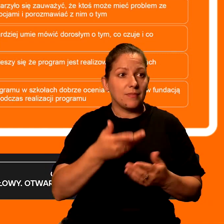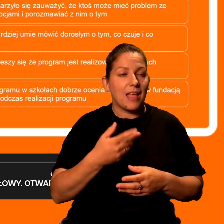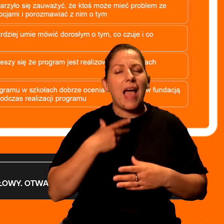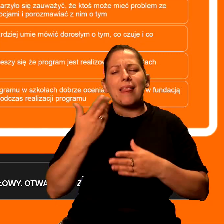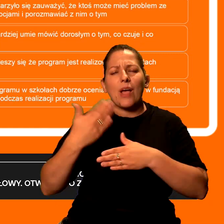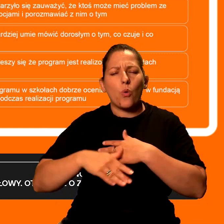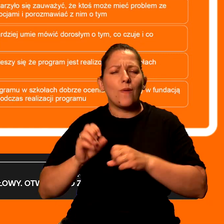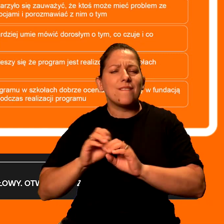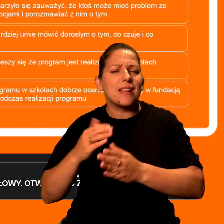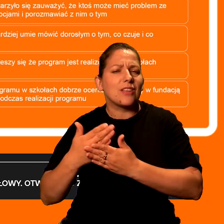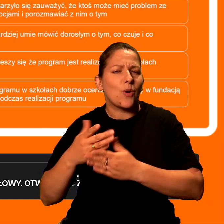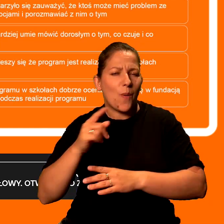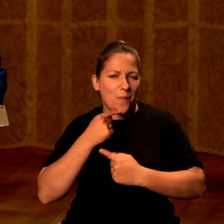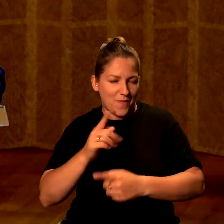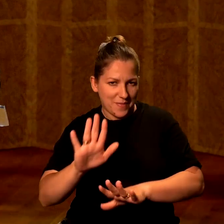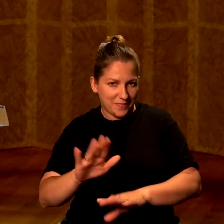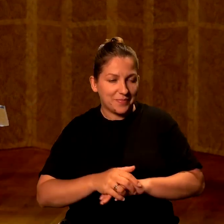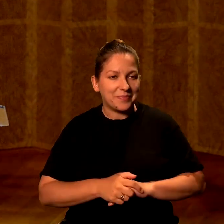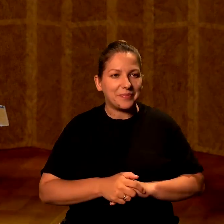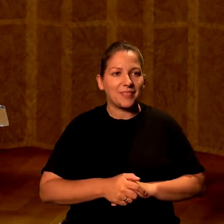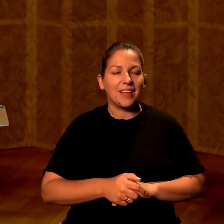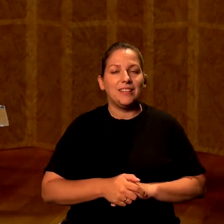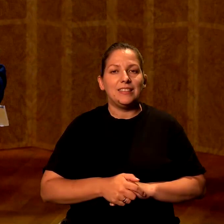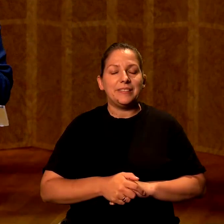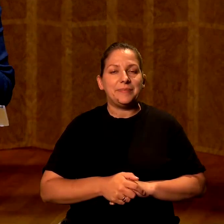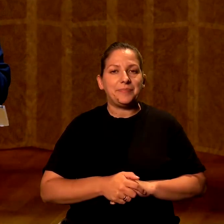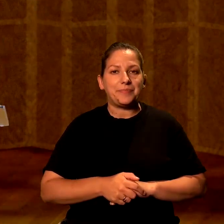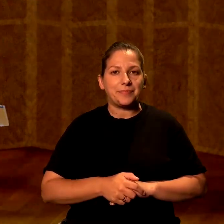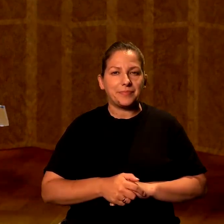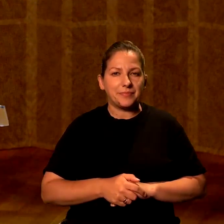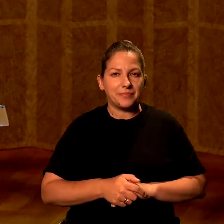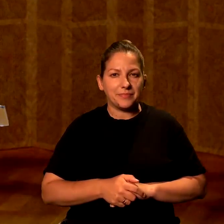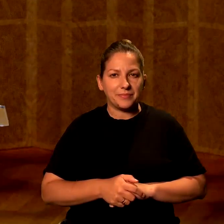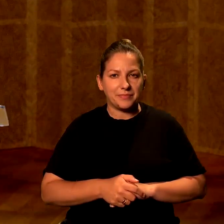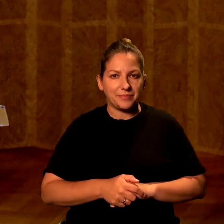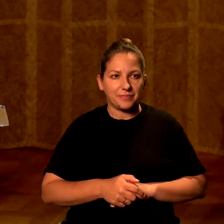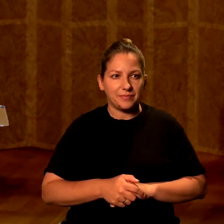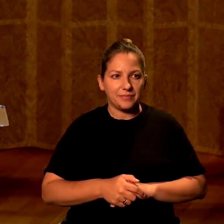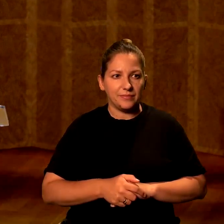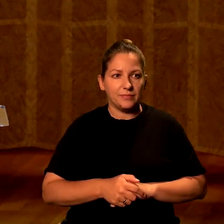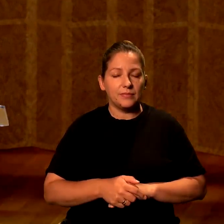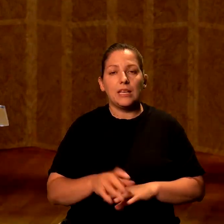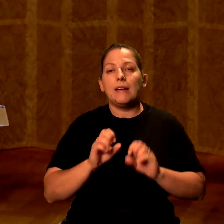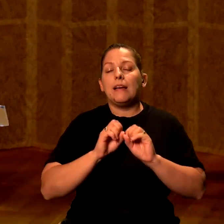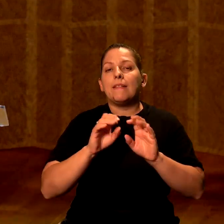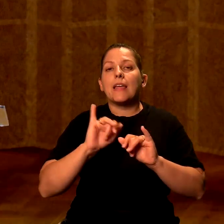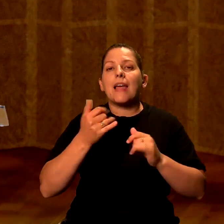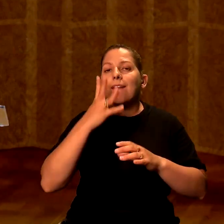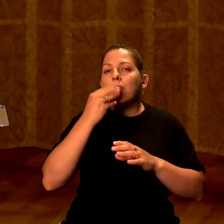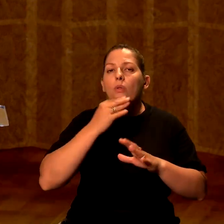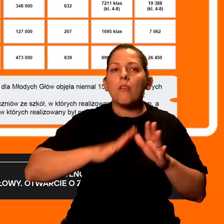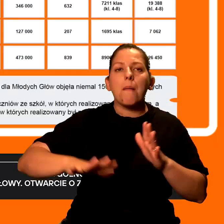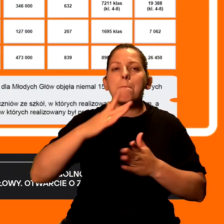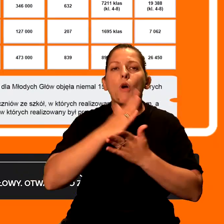wytłumaczę, dlaczego też ten wynik uważam za bardzo ważny dla naszego spotkania. I teraz parę słów o tym w ogóle, jaka była skala tego